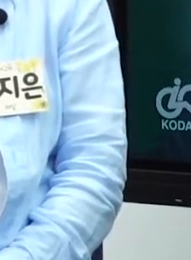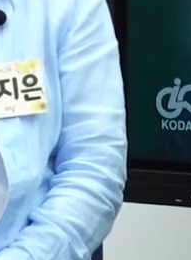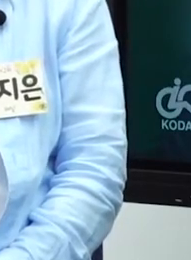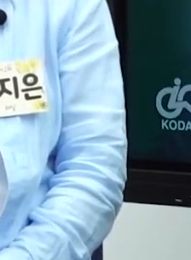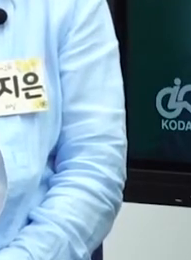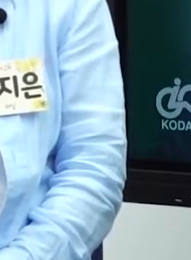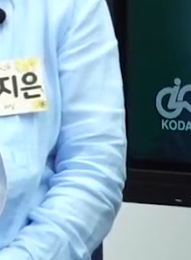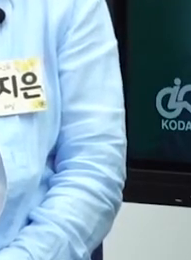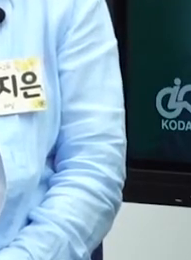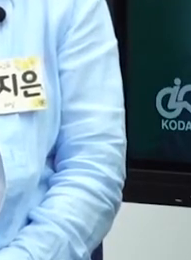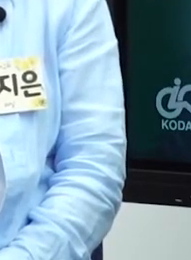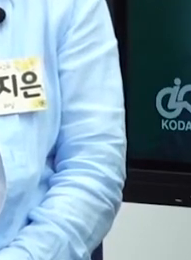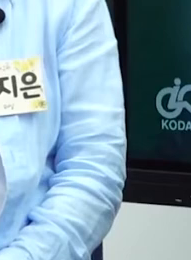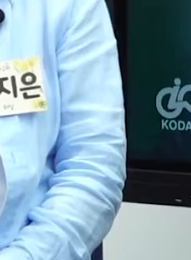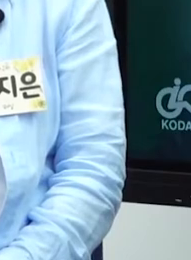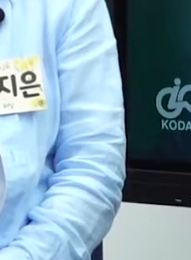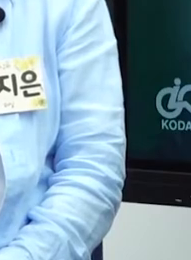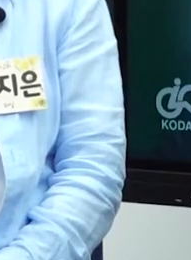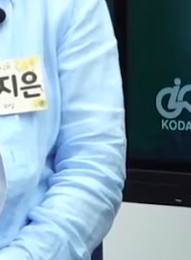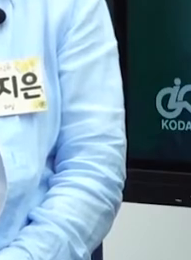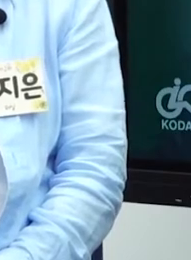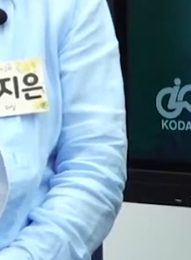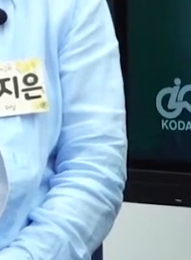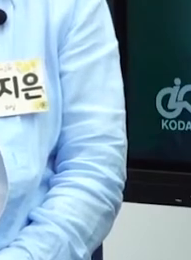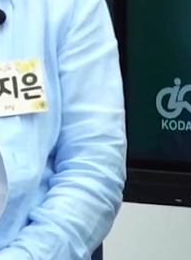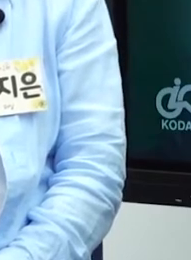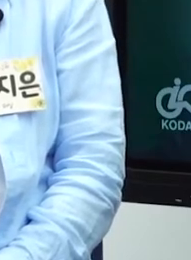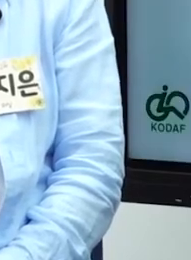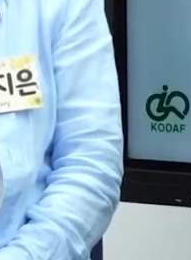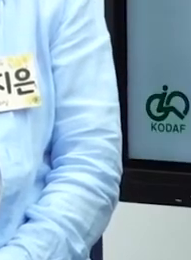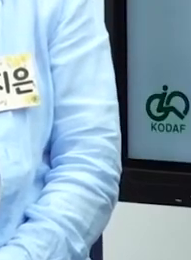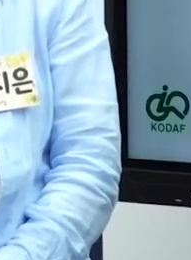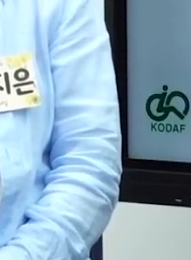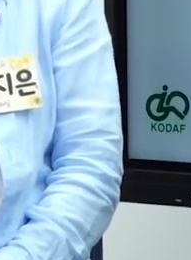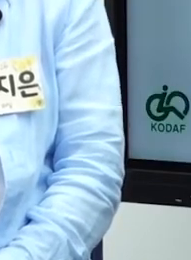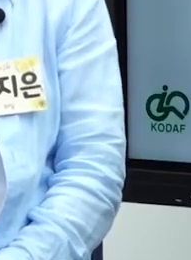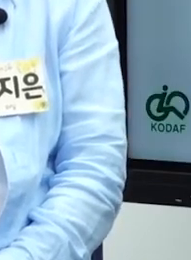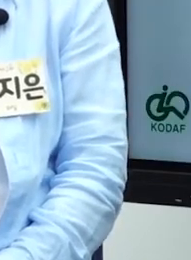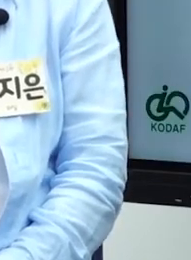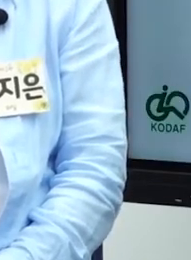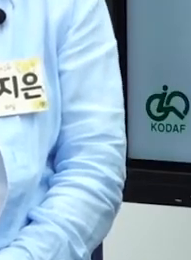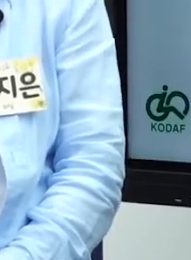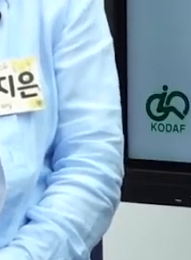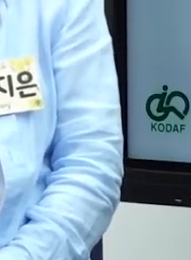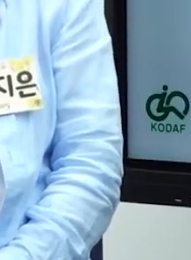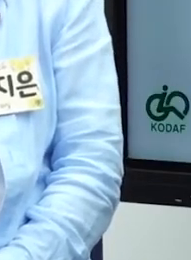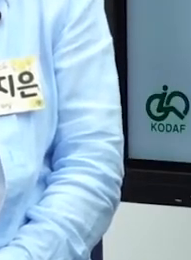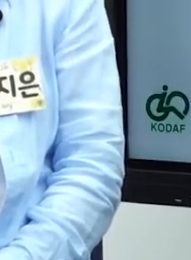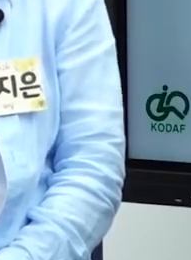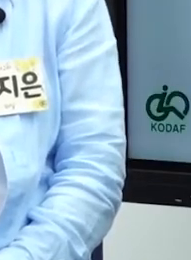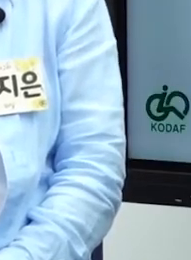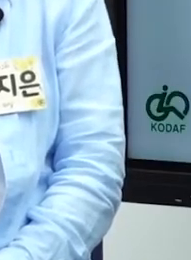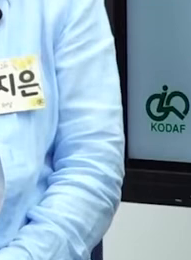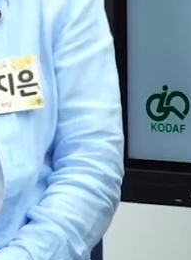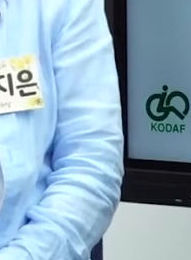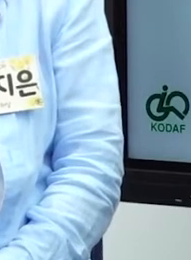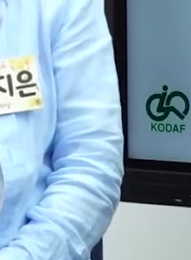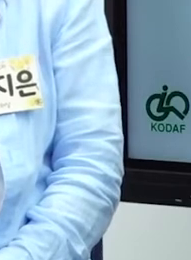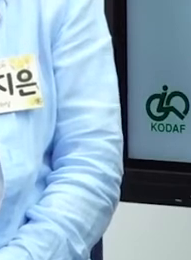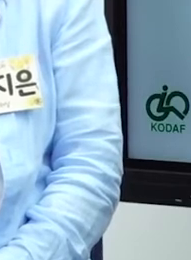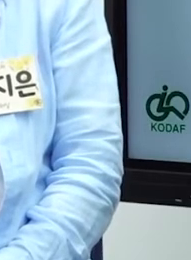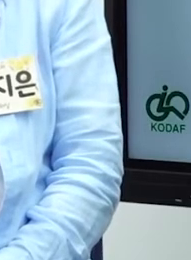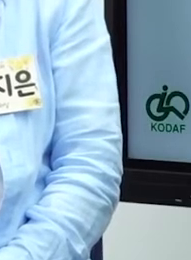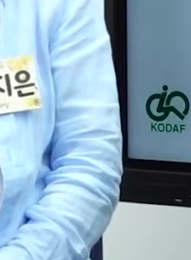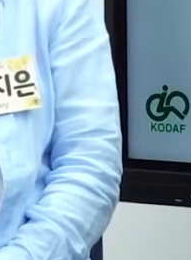공부를 하고 있습니다. 저는 언어학 중 한국수와 언어학을 주 전공으로 하고